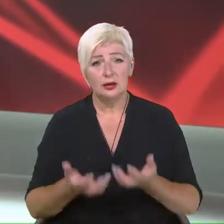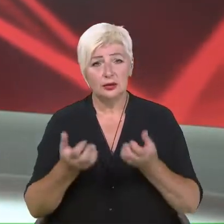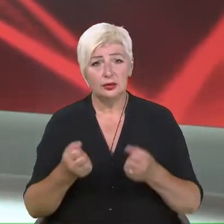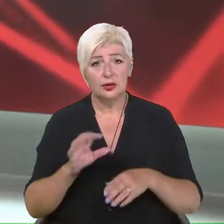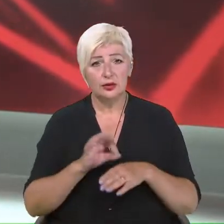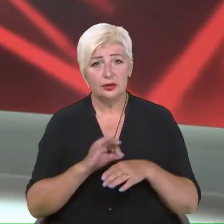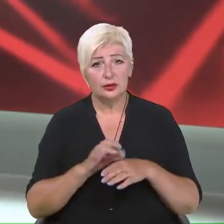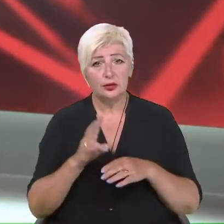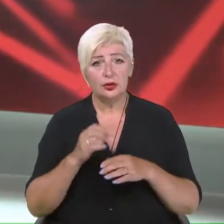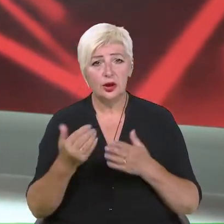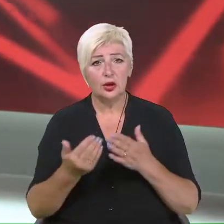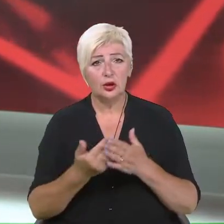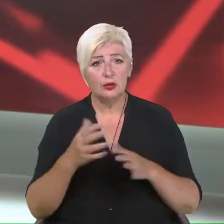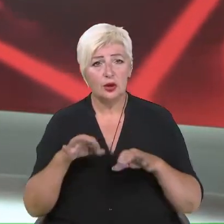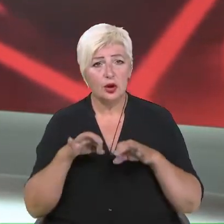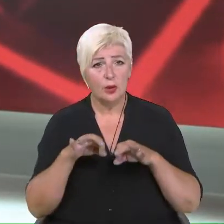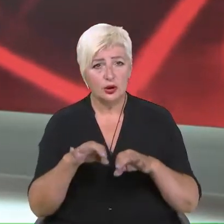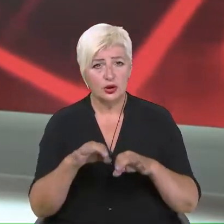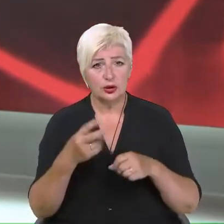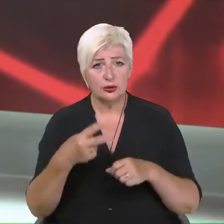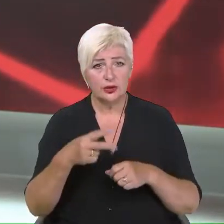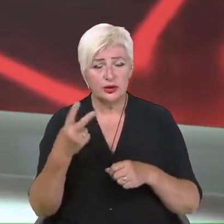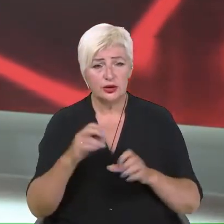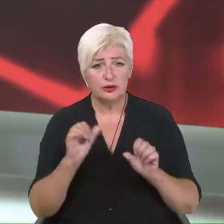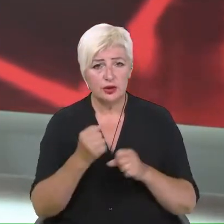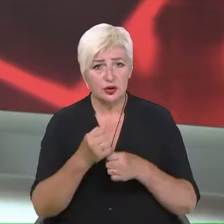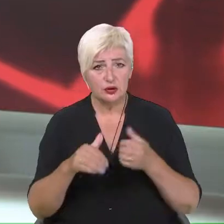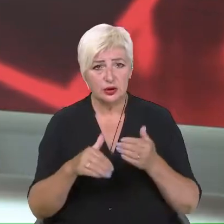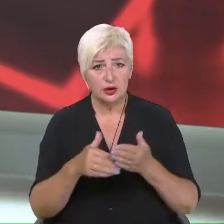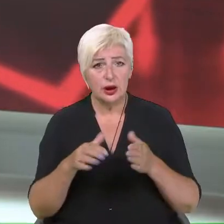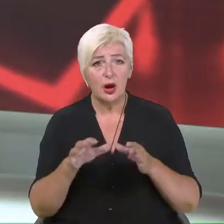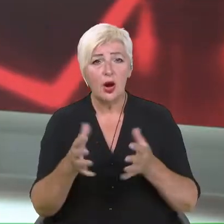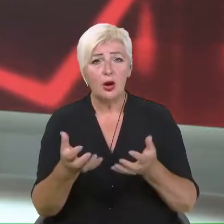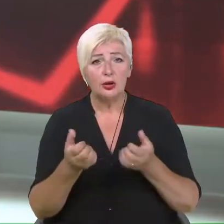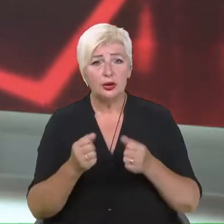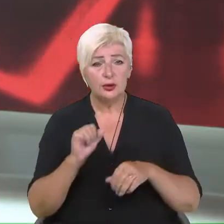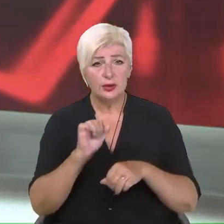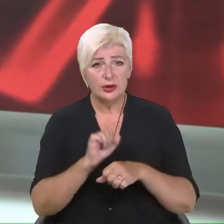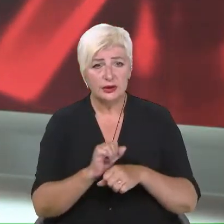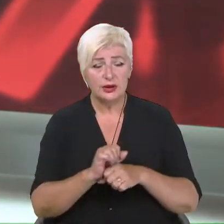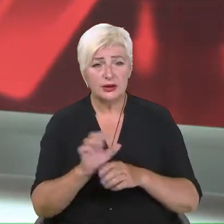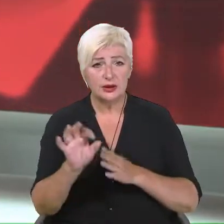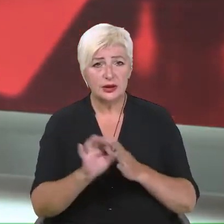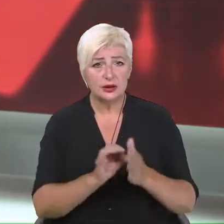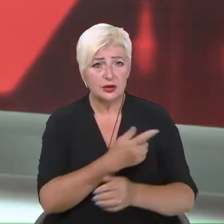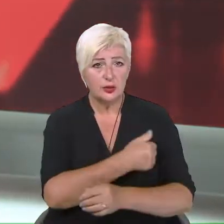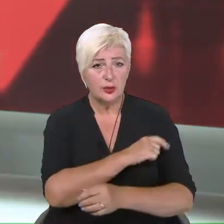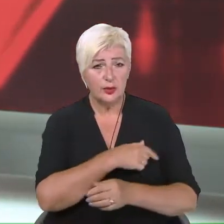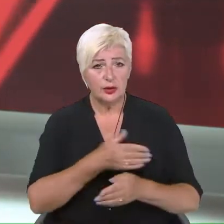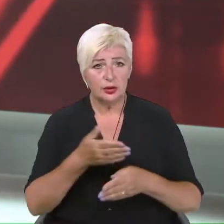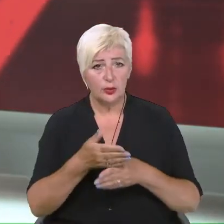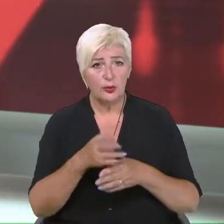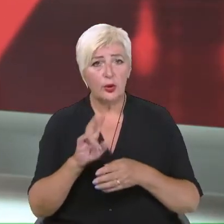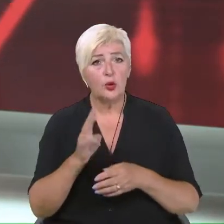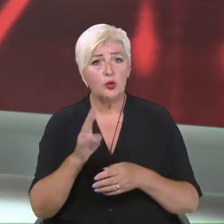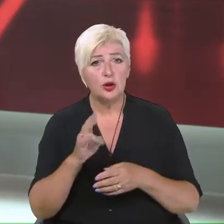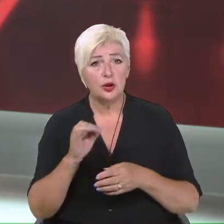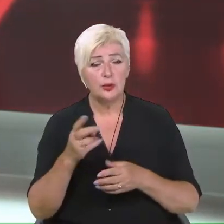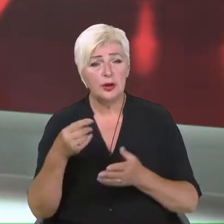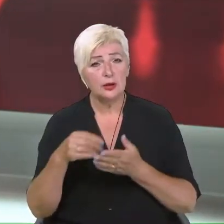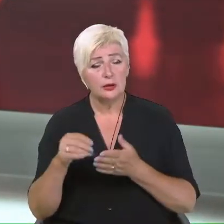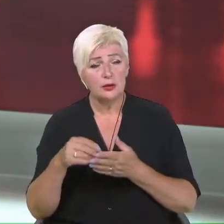Рятуватимуть хворих на нових машинах. 22 швидкі отримала станція екстреної меддопомоги у Нікополі. Їх закупили обласним